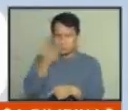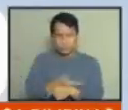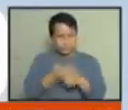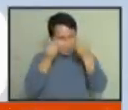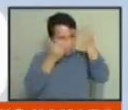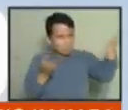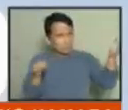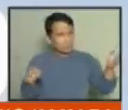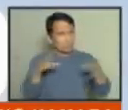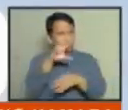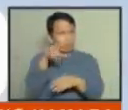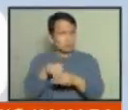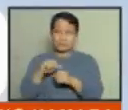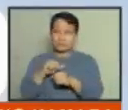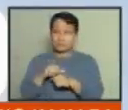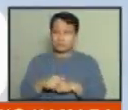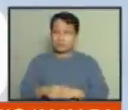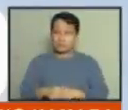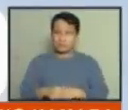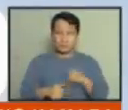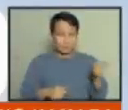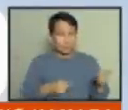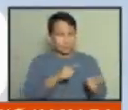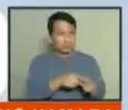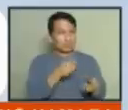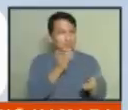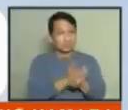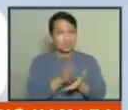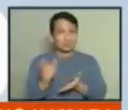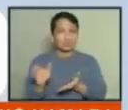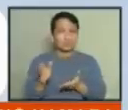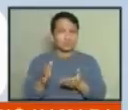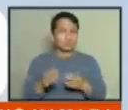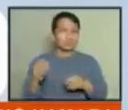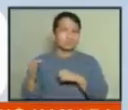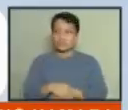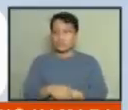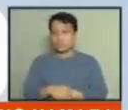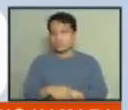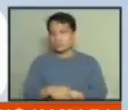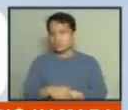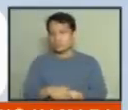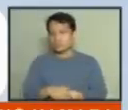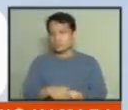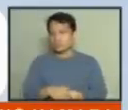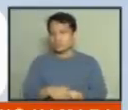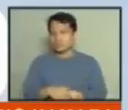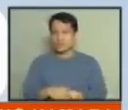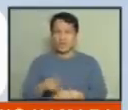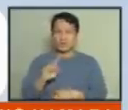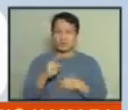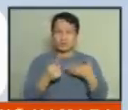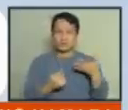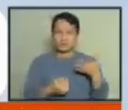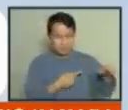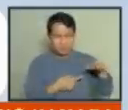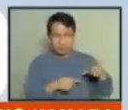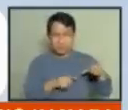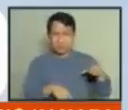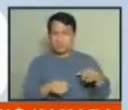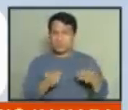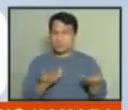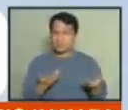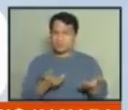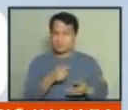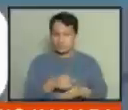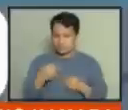nyo, sumali na din doon yan. Kaya yung isa, tumigil na kasi tinatakot daw sila. Naku po, ano mga pinanggagawan sa mga bata na yun? Tinanong